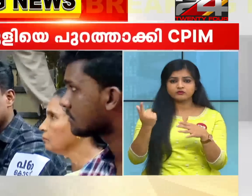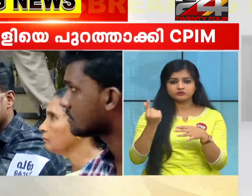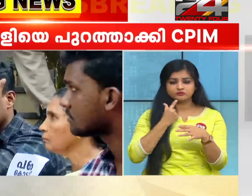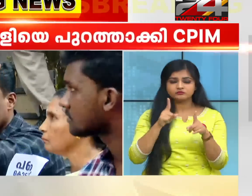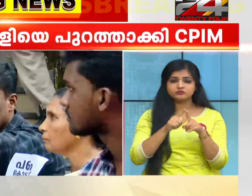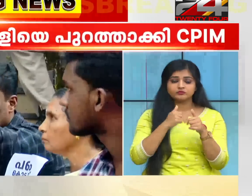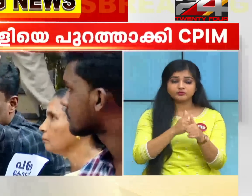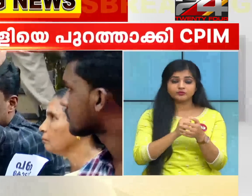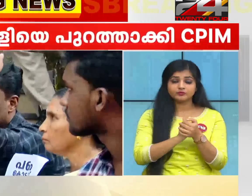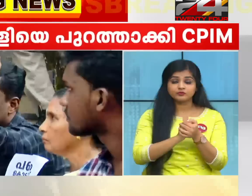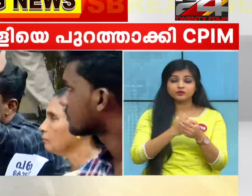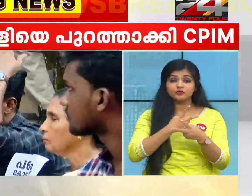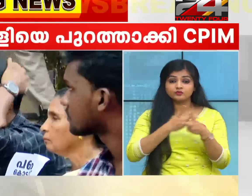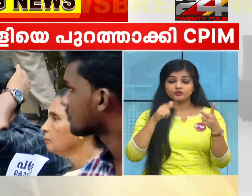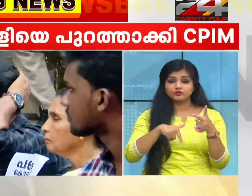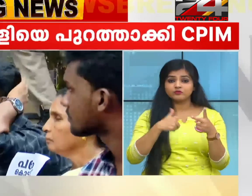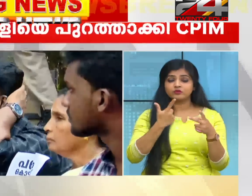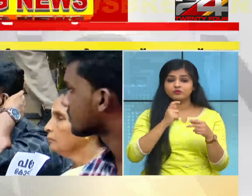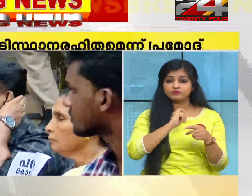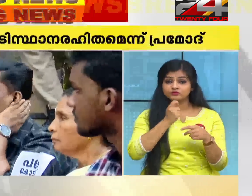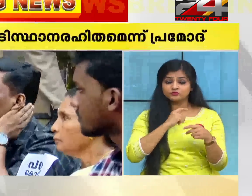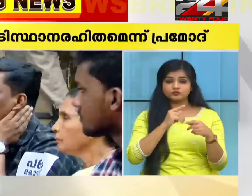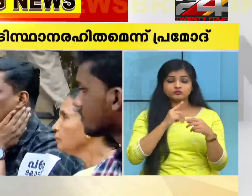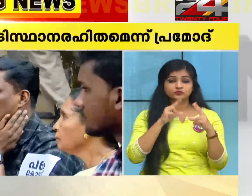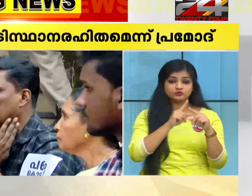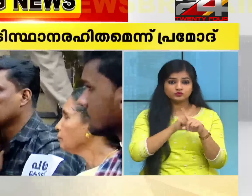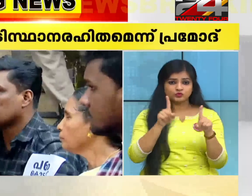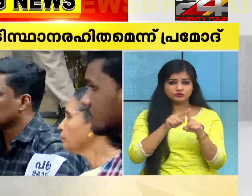പറഞ്ഞിരുന്നു. ഈ തീരുമാനം വരുന്നവരെ പരസ്യ പ്രതികരണം വേണ്ടെന്നല്ല പാർട്ടി ഒന്നും പറഞ്ഞില്ല.